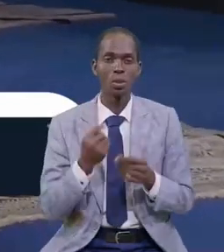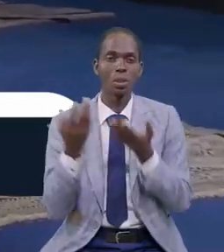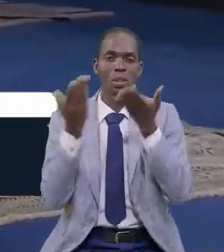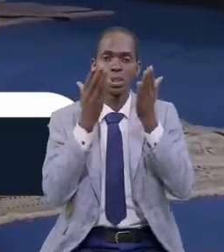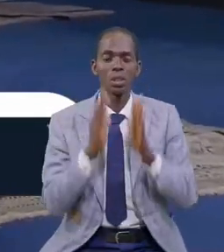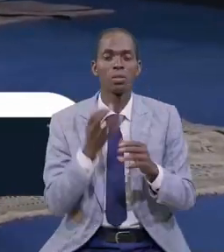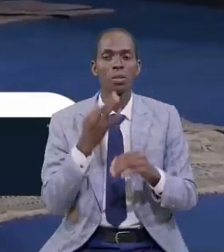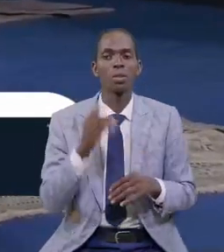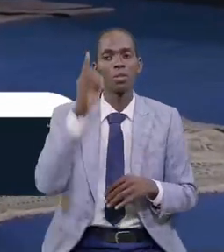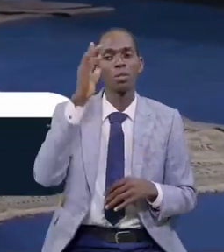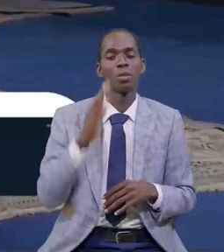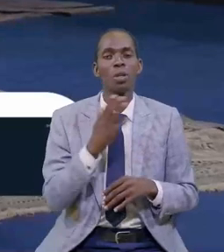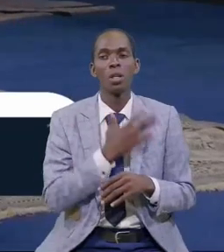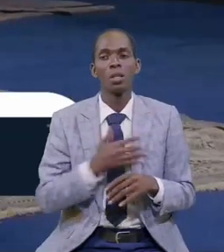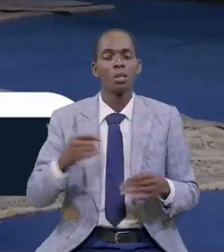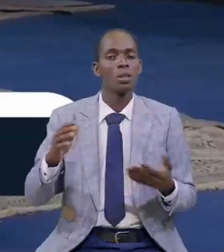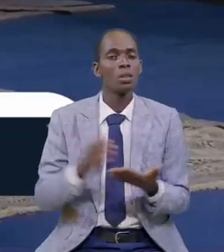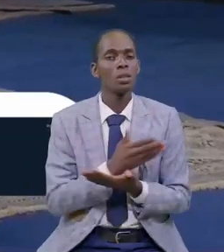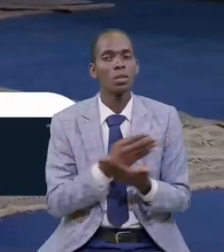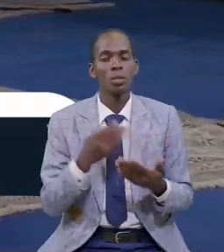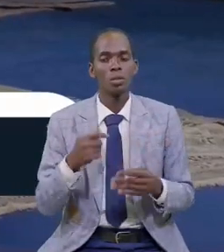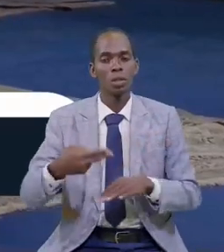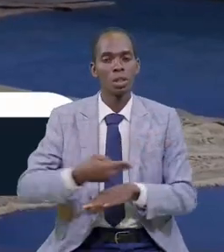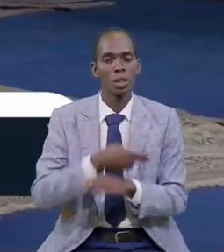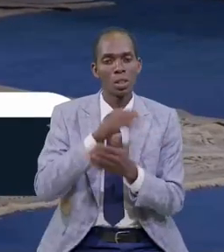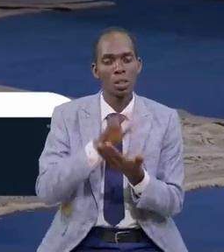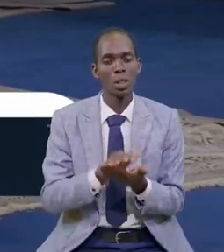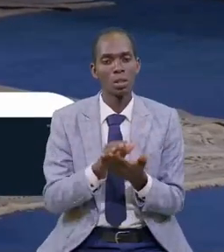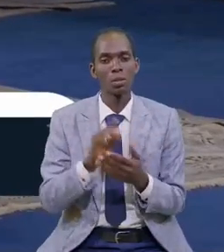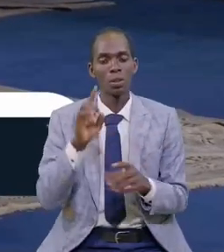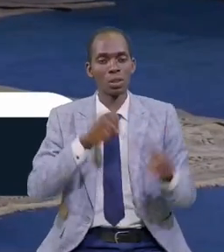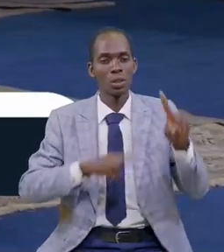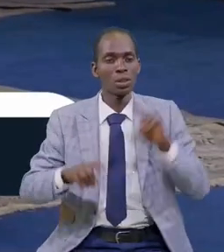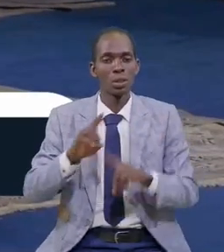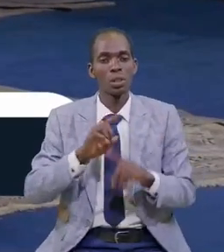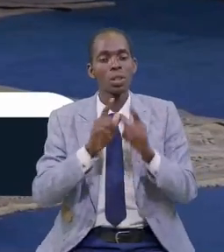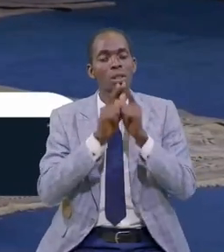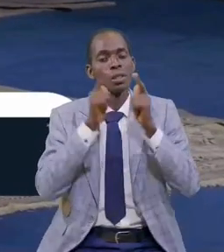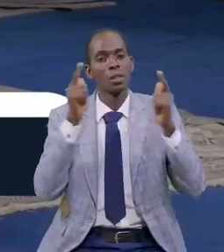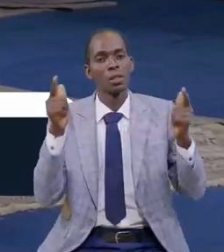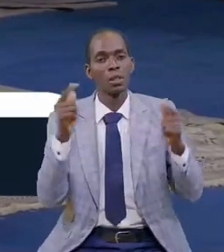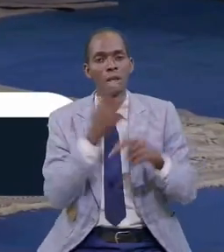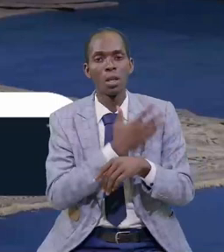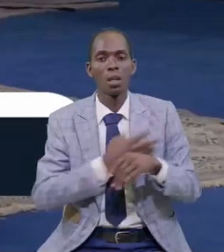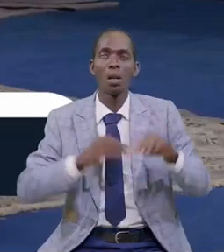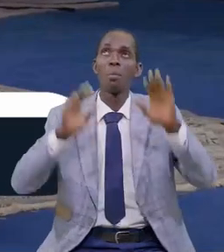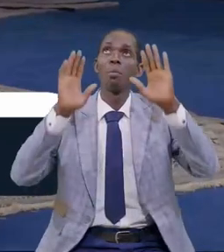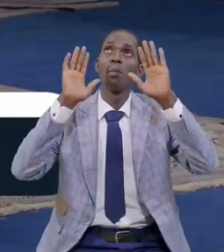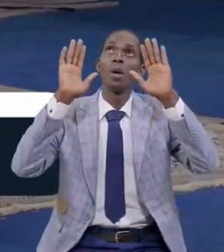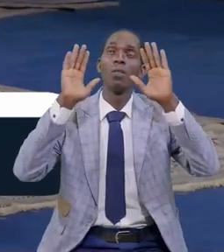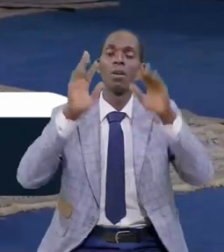et le cantique de l'agneau en disant tes œuvres sont grandes